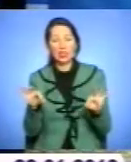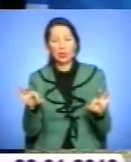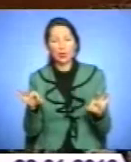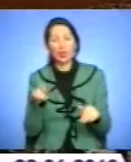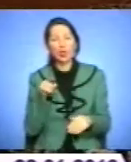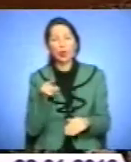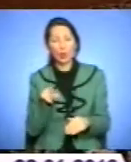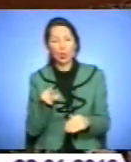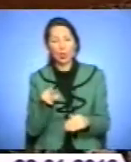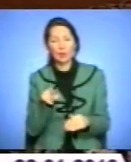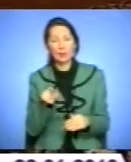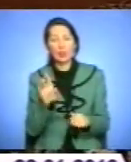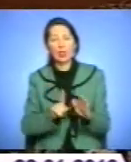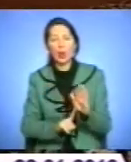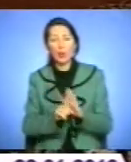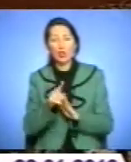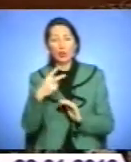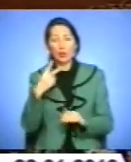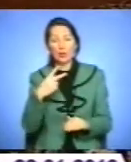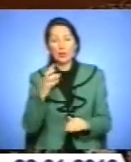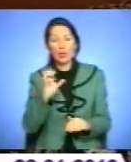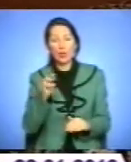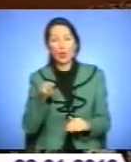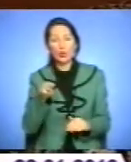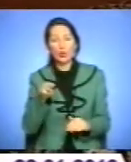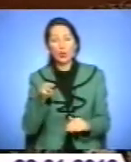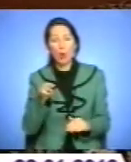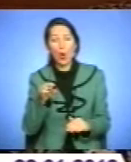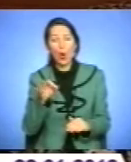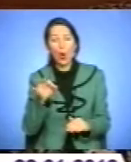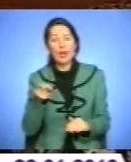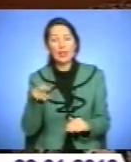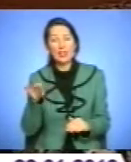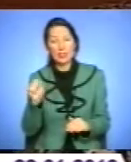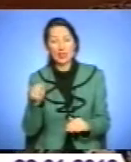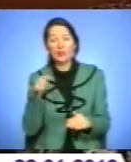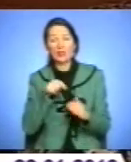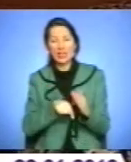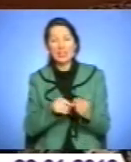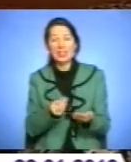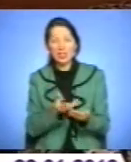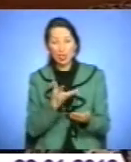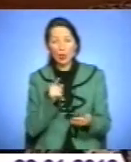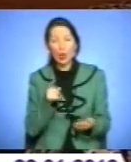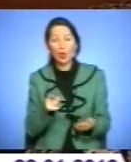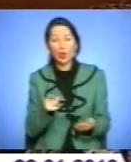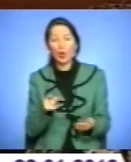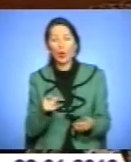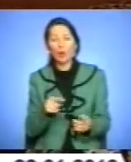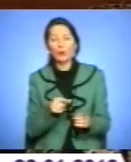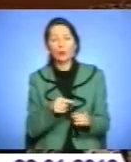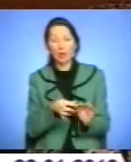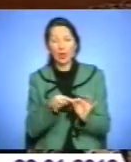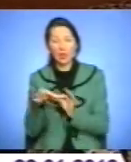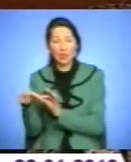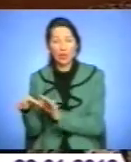Тоді, на початку ХХ століття, значення і ціну цього твердження український